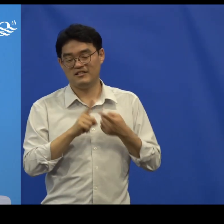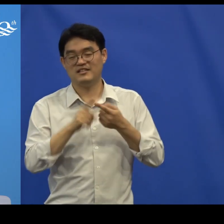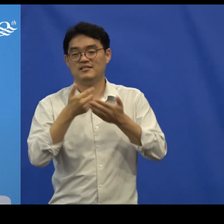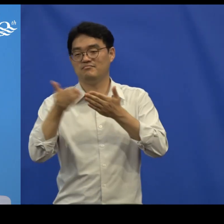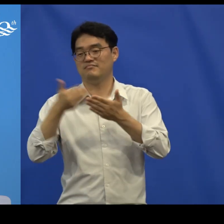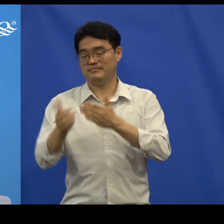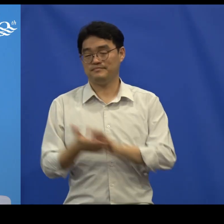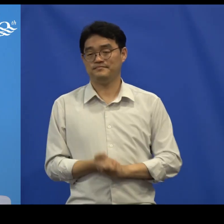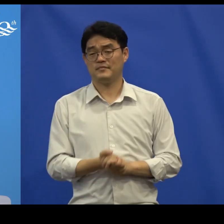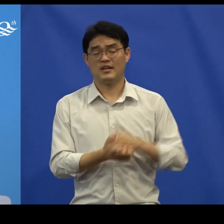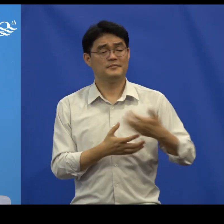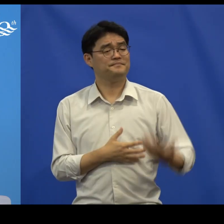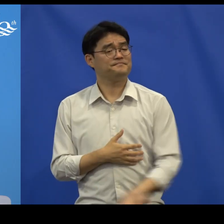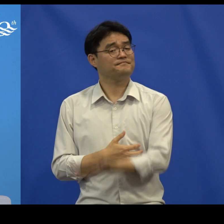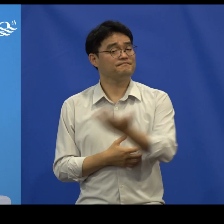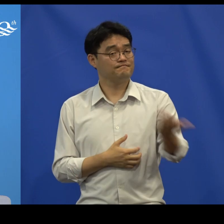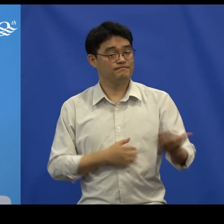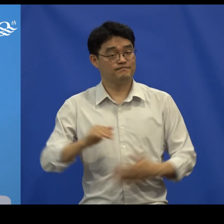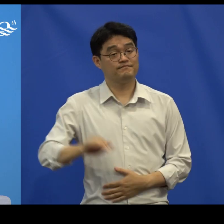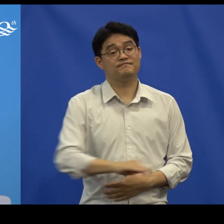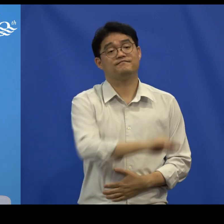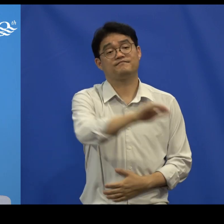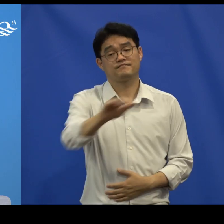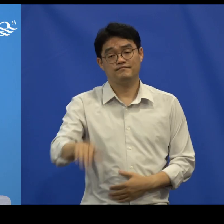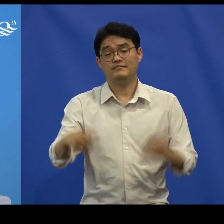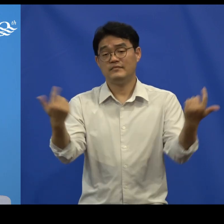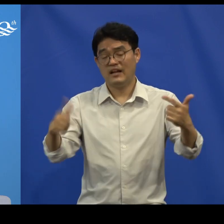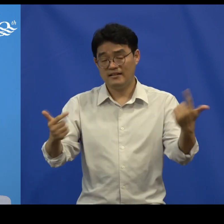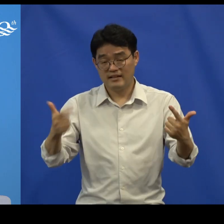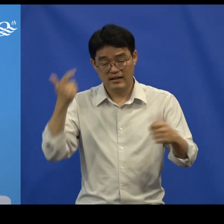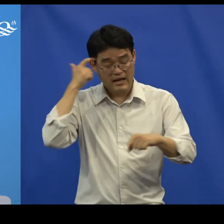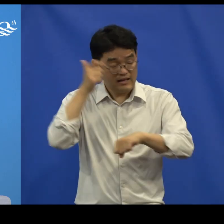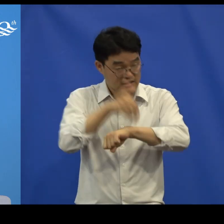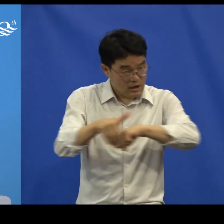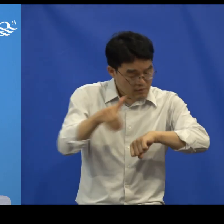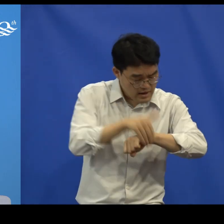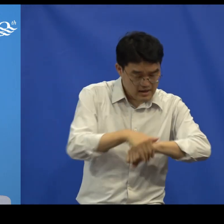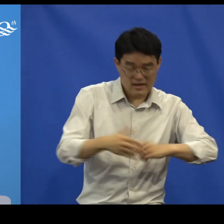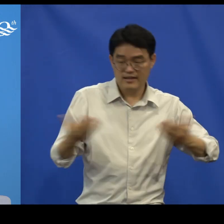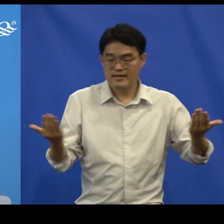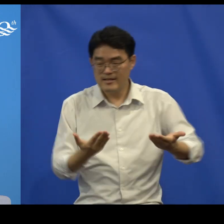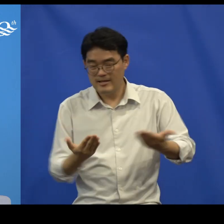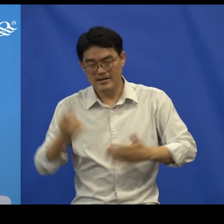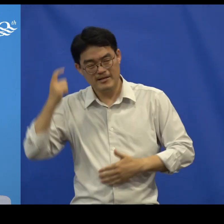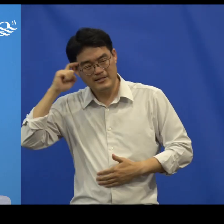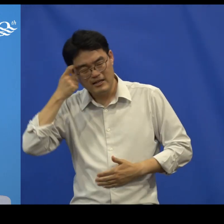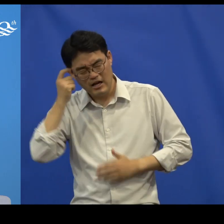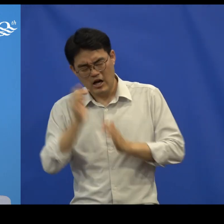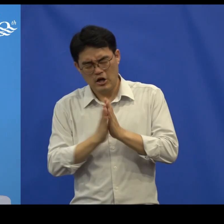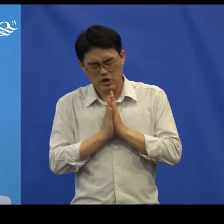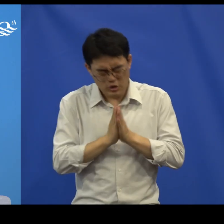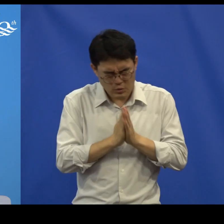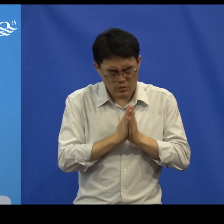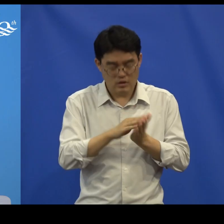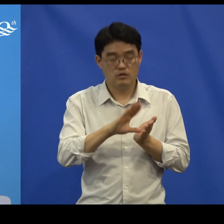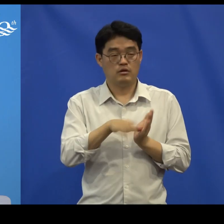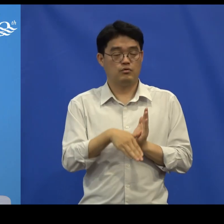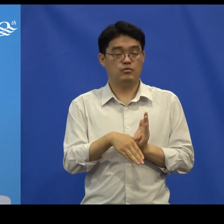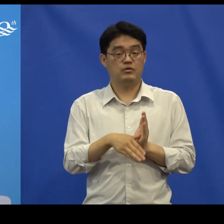우리가 계획할 때도 그리스도의 재림을 의식해야 돼요. 우리가 기도할 때도 그리스도의